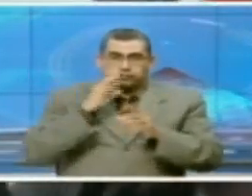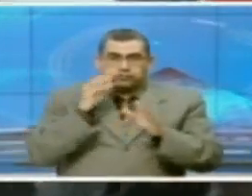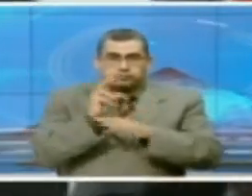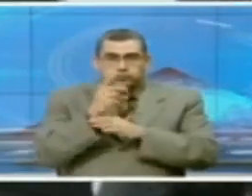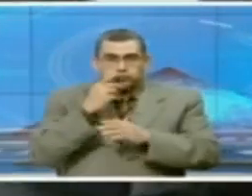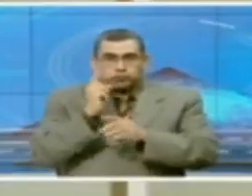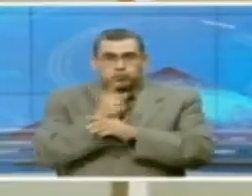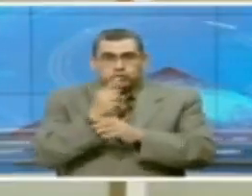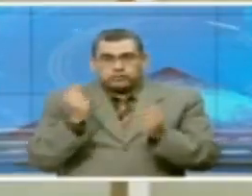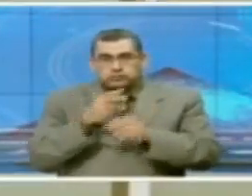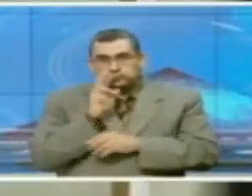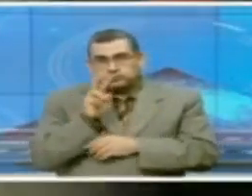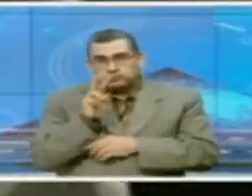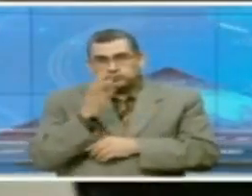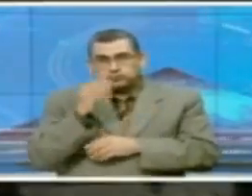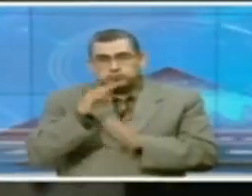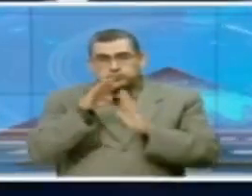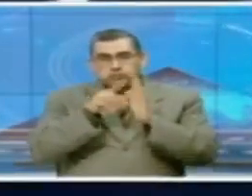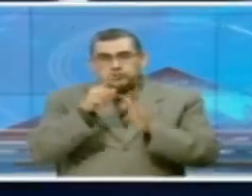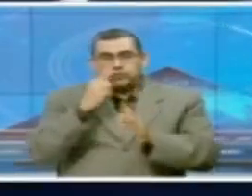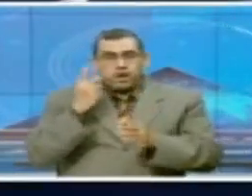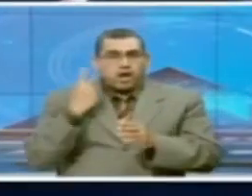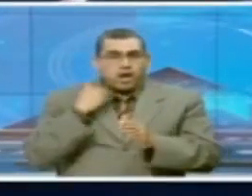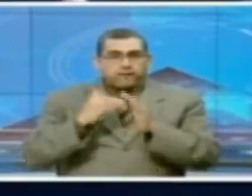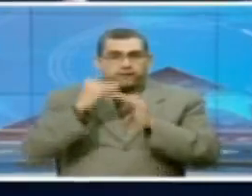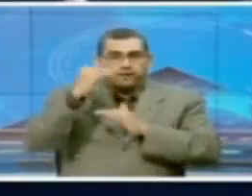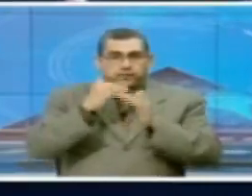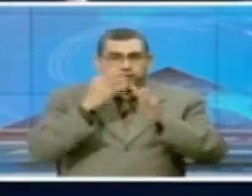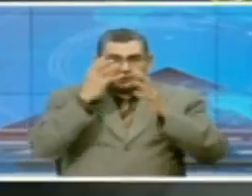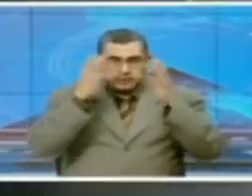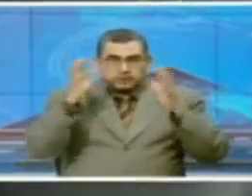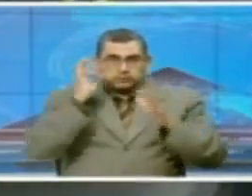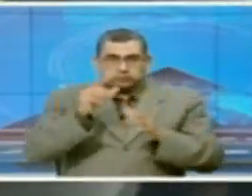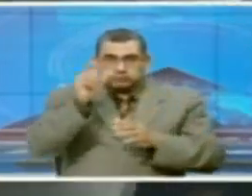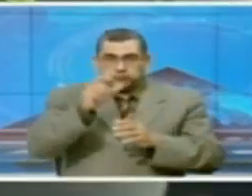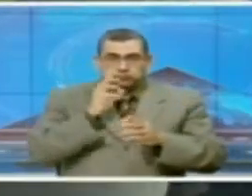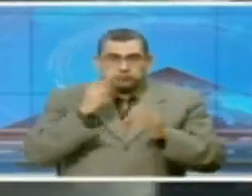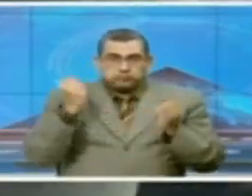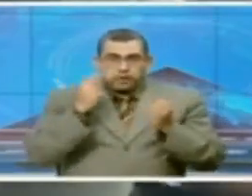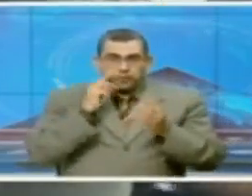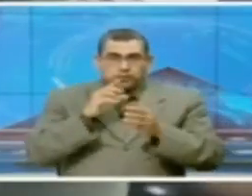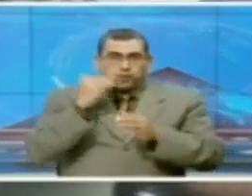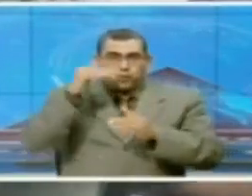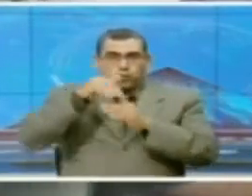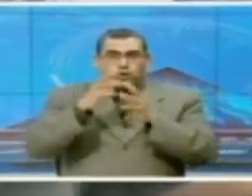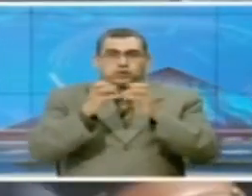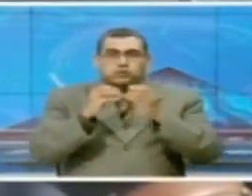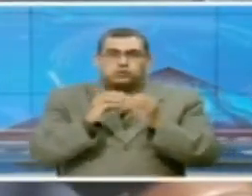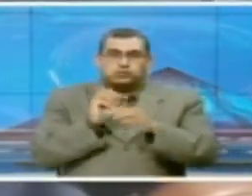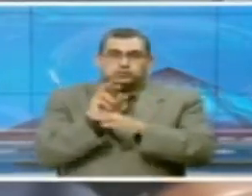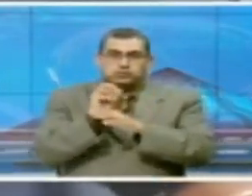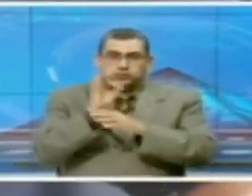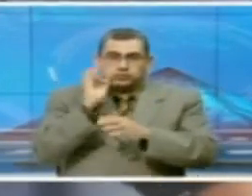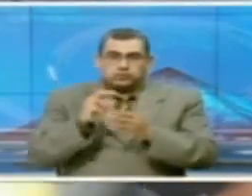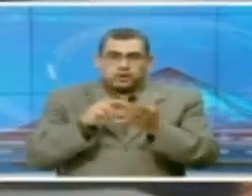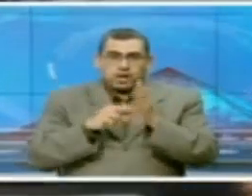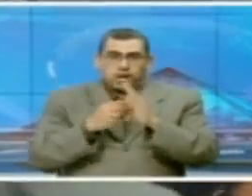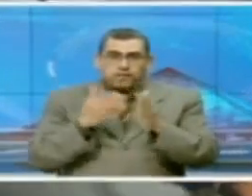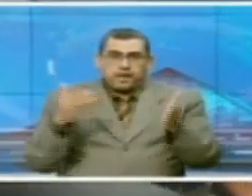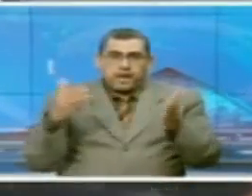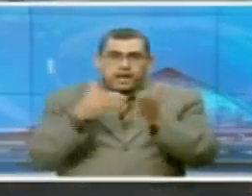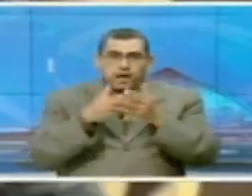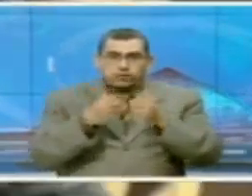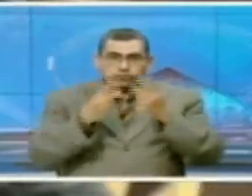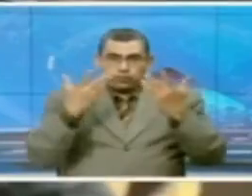من المدربين لتحديد المستوى العلمي والخلفيات الأمنية لكل دارس، وفي نهاية الدورة بيتم